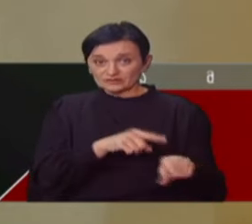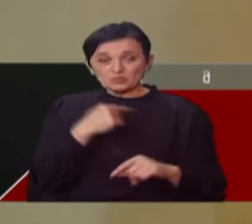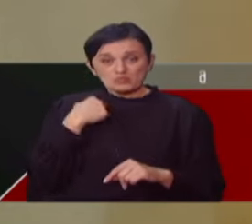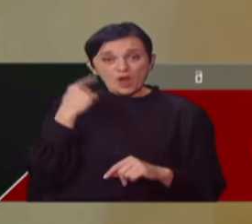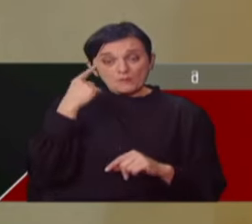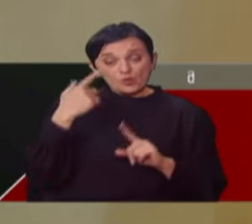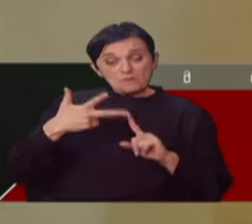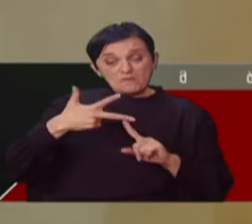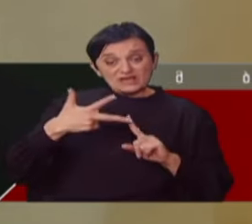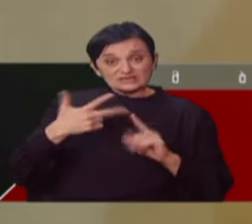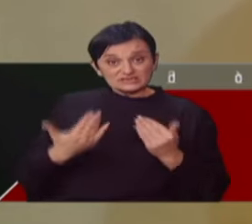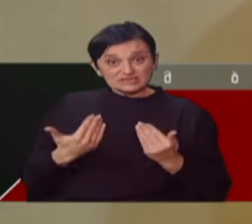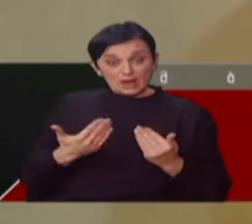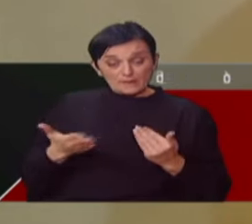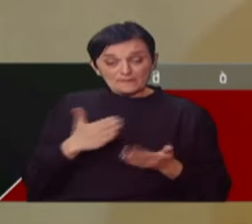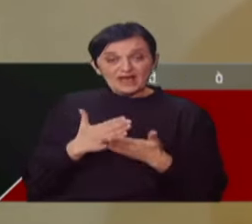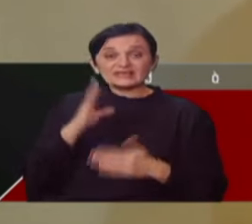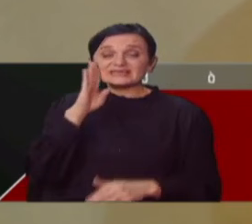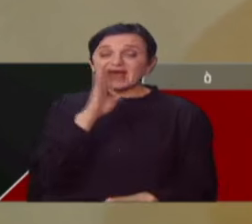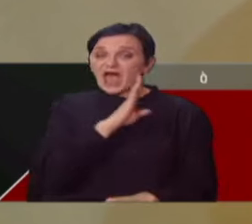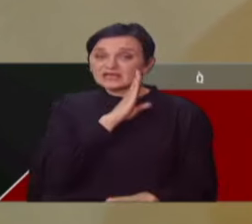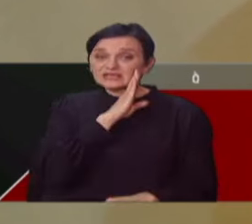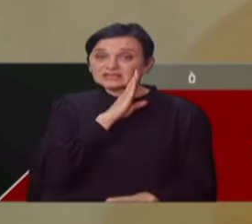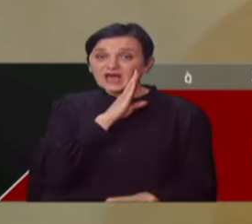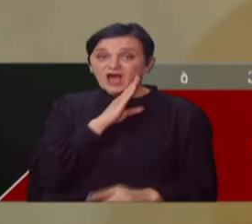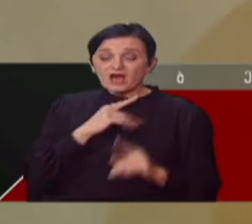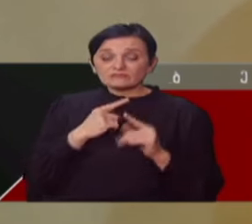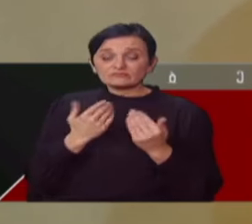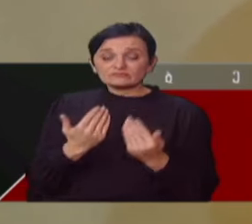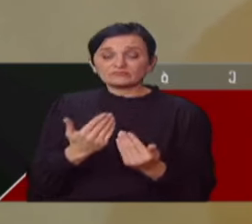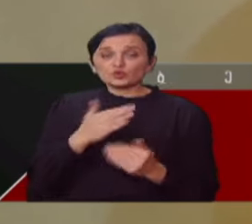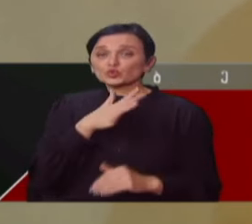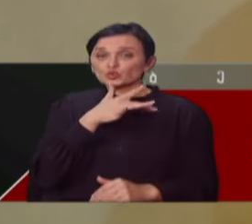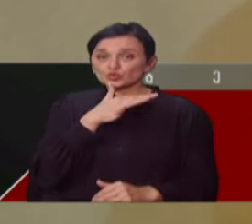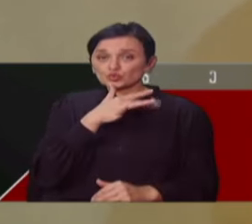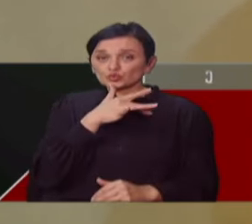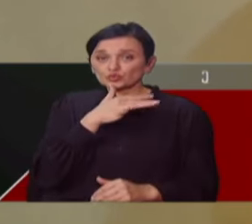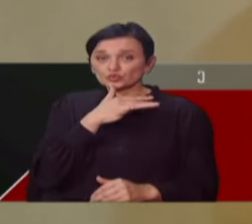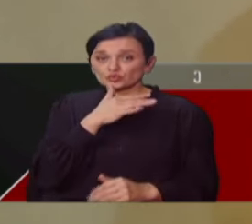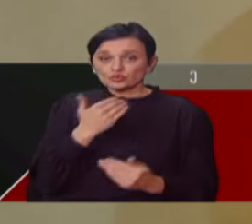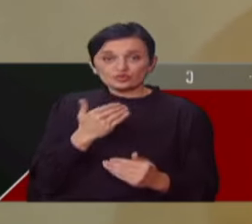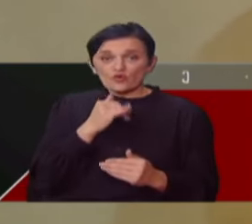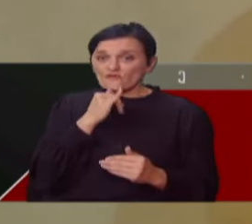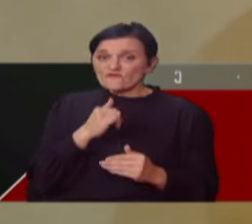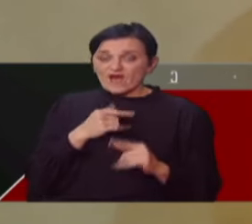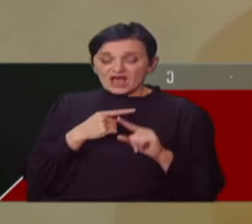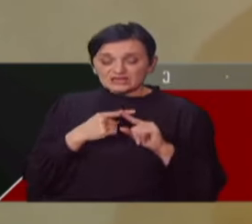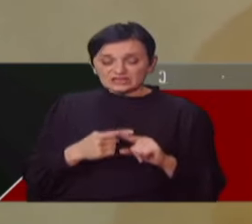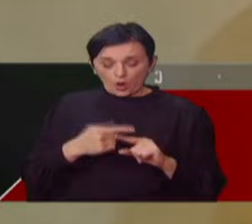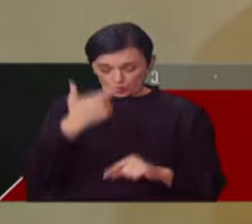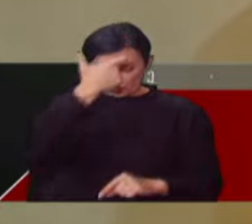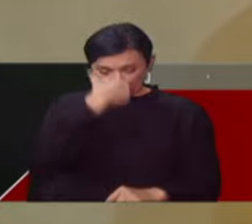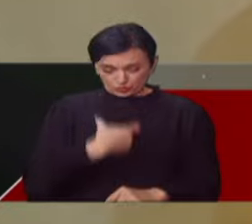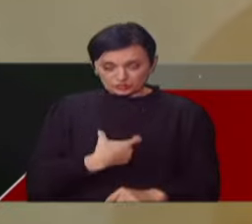რომ მესამე ნაწილი დედა ეძღვნება დროს, რომელიც ვერ დაუთმეთ საკუთარ თავს,